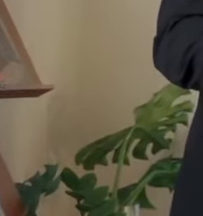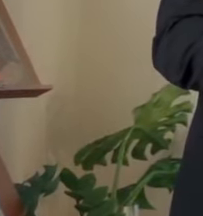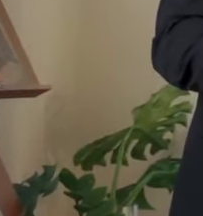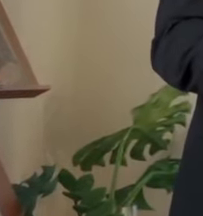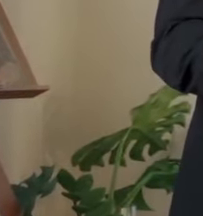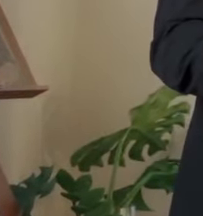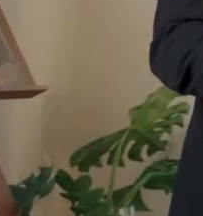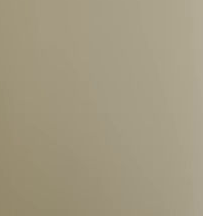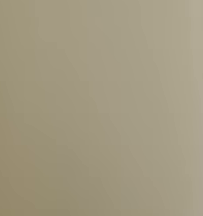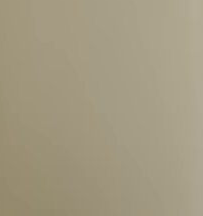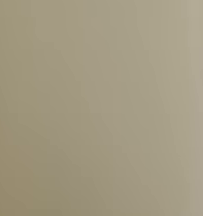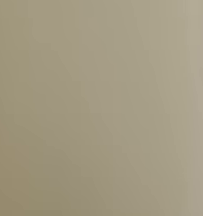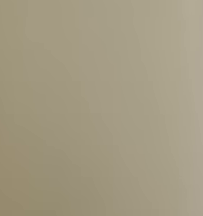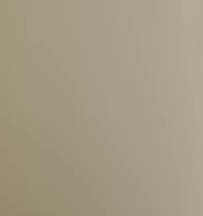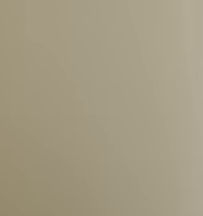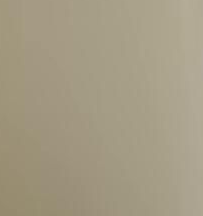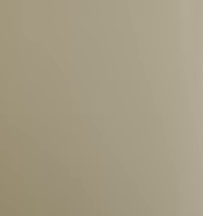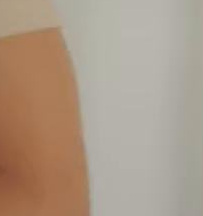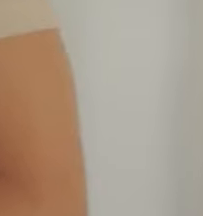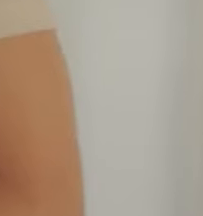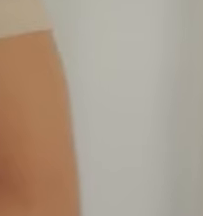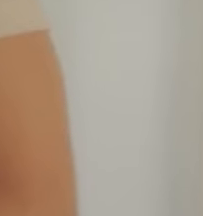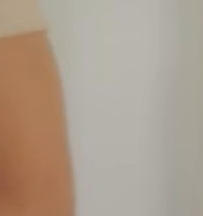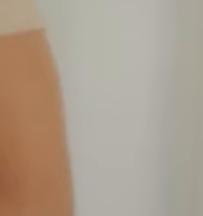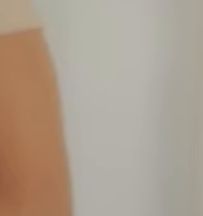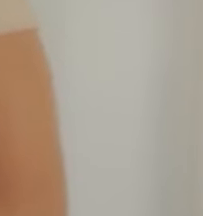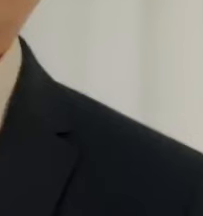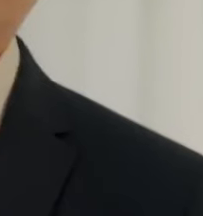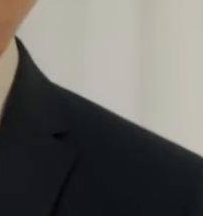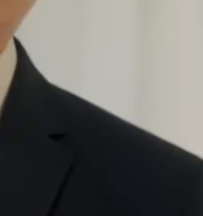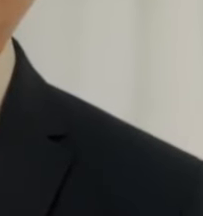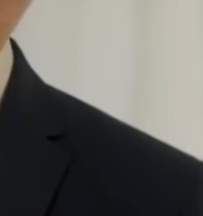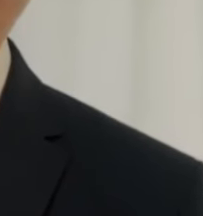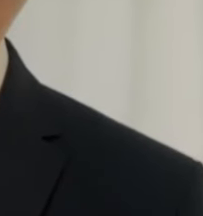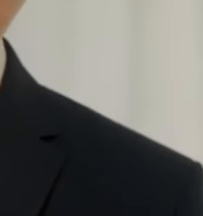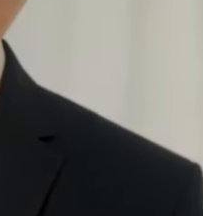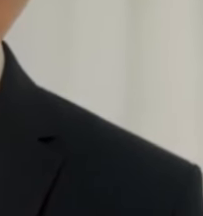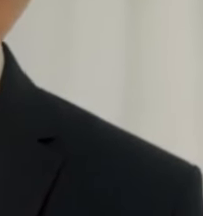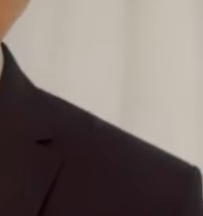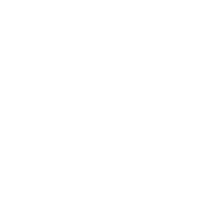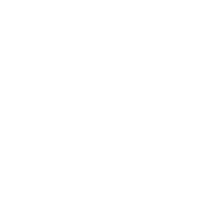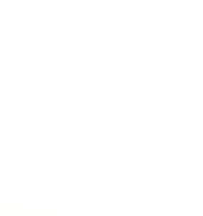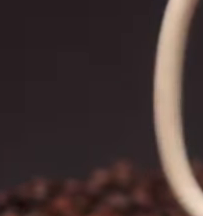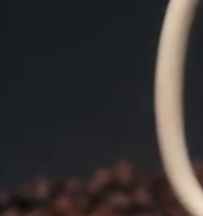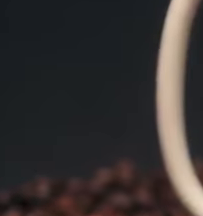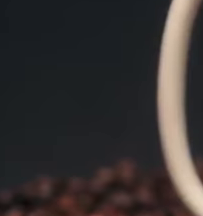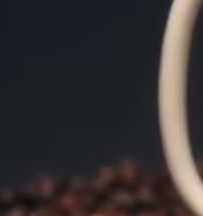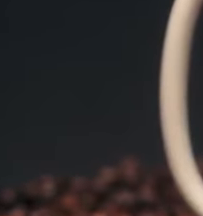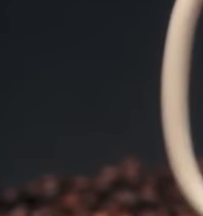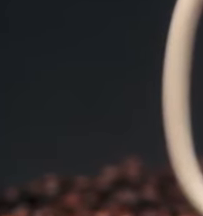วิจัยและพัฒนาแล้วคุณล่ะ ลองหรือยัง อย่าลืมไปลองกันเยอะๆนะครับ